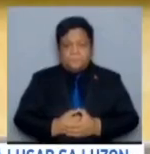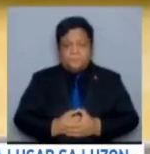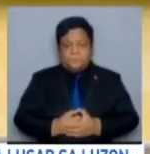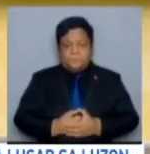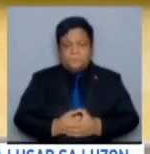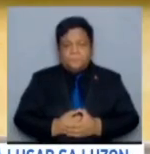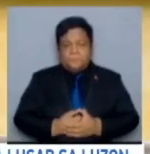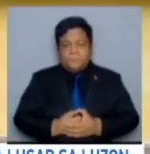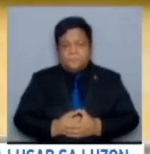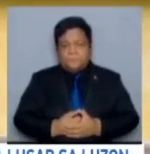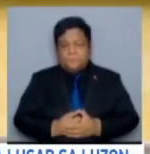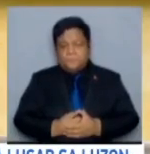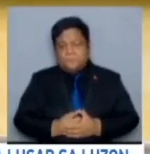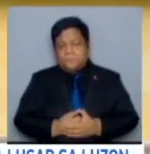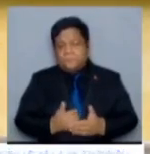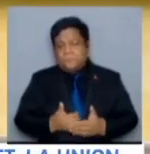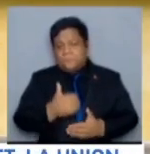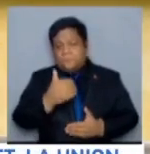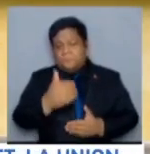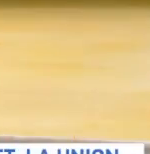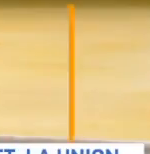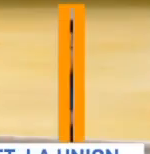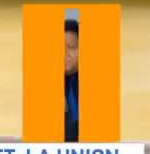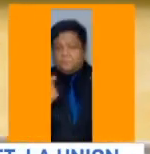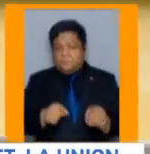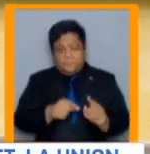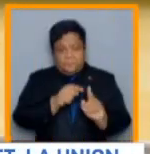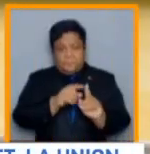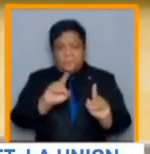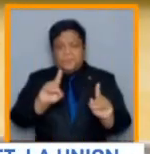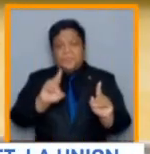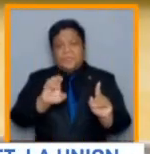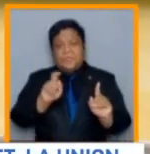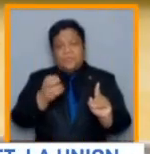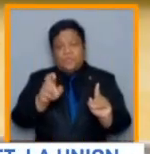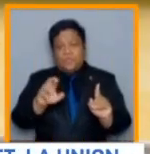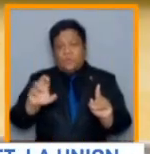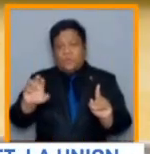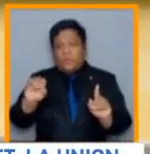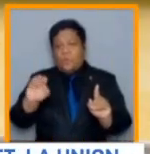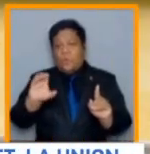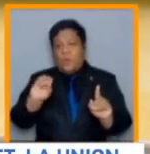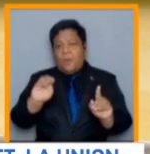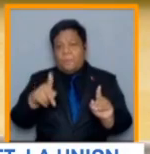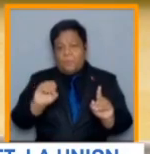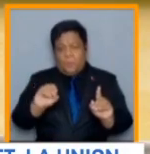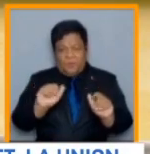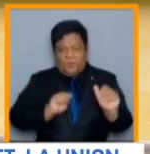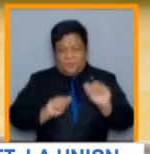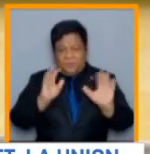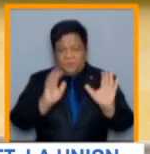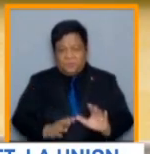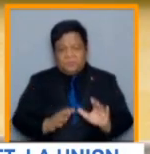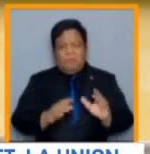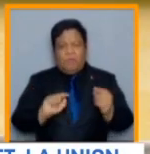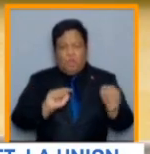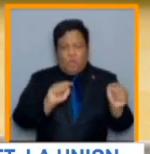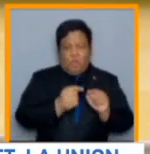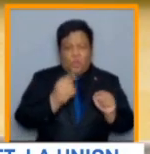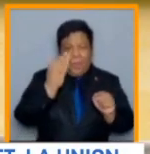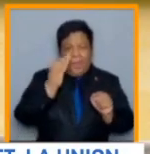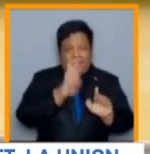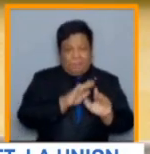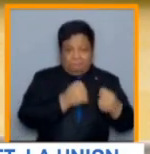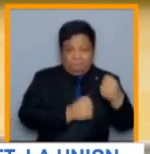Sugatan ang aktor na si Diether Ocampo matapos bumangga minamaneho niya sasakyan sa isang dump truck sa Makati City. May unang balita